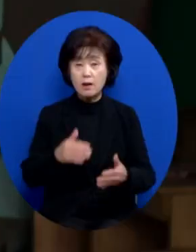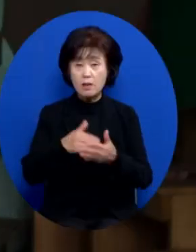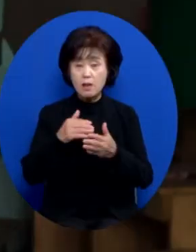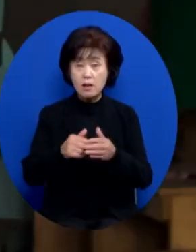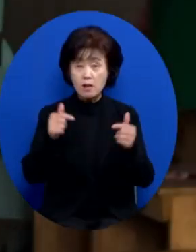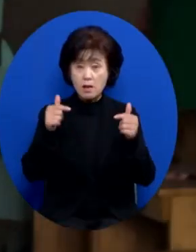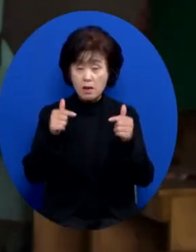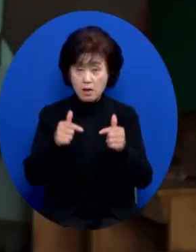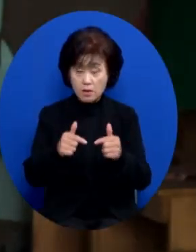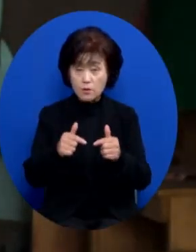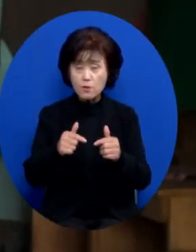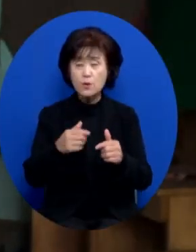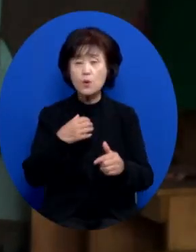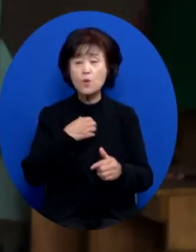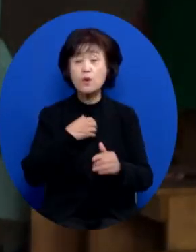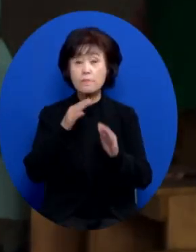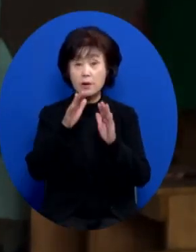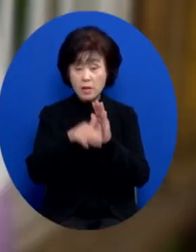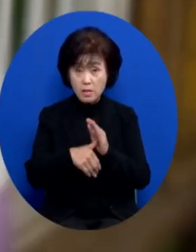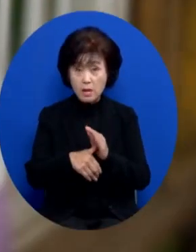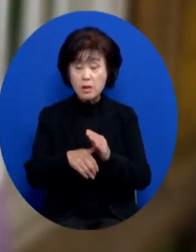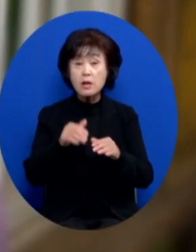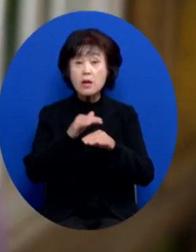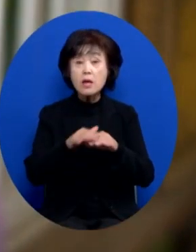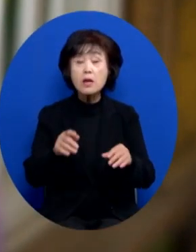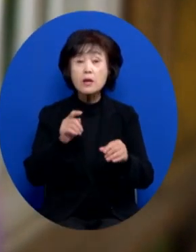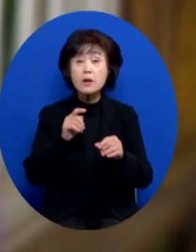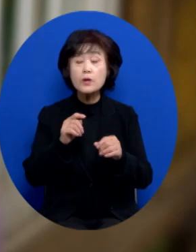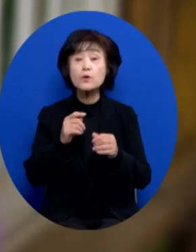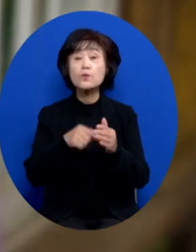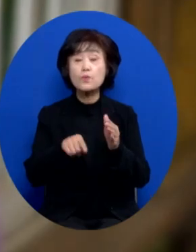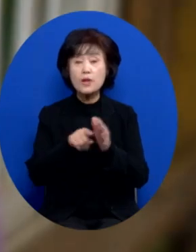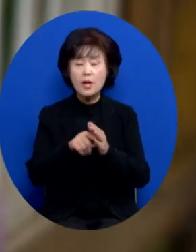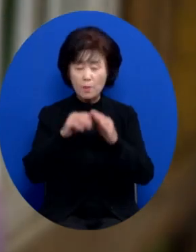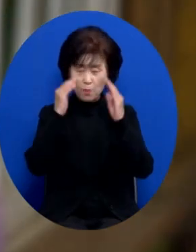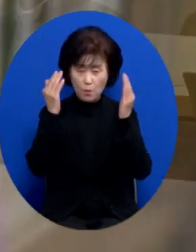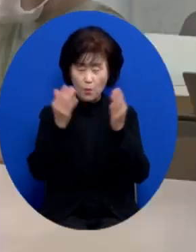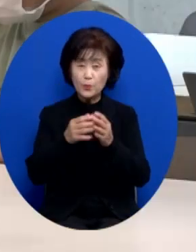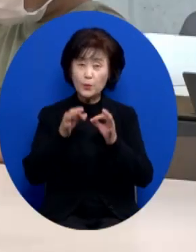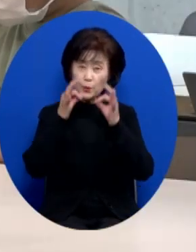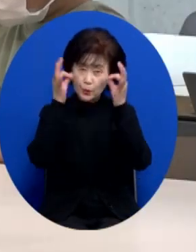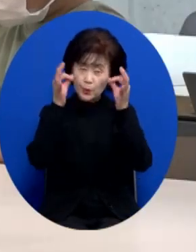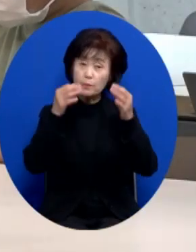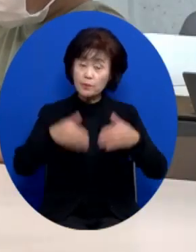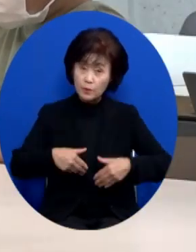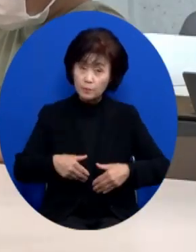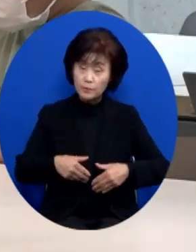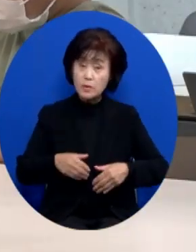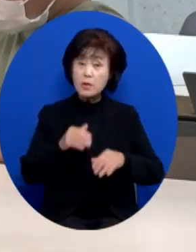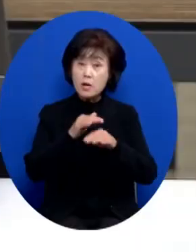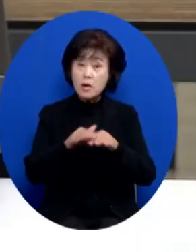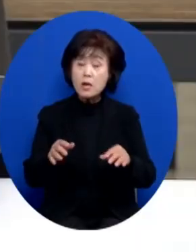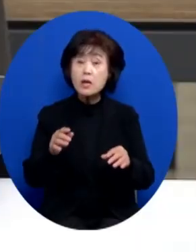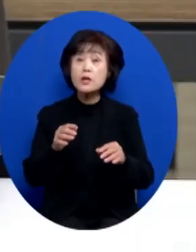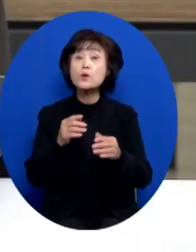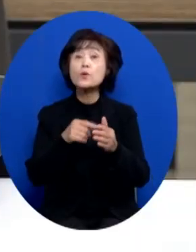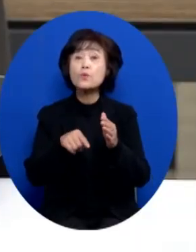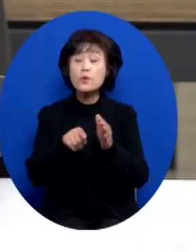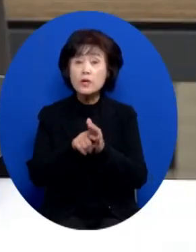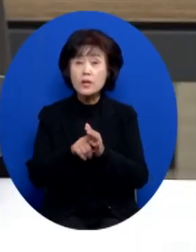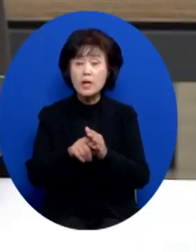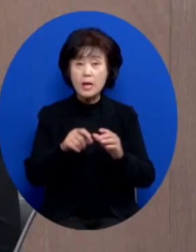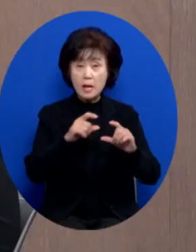초저출생으로 인한 위기의 시대, 이를 극복하기 위한 우리 모두의 노력이 필요합니다. 이 위기를 극복하기 위해선